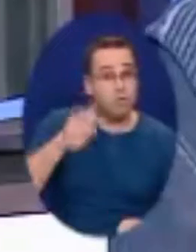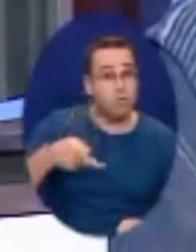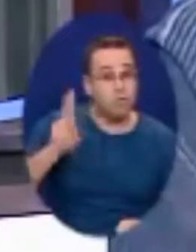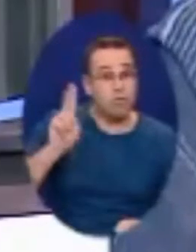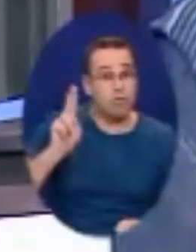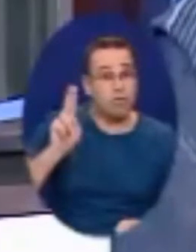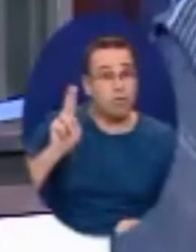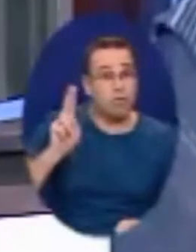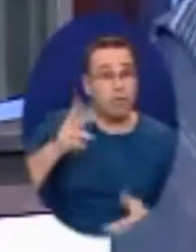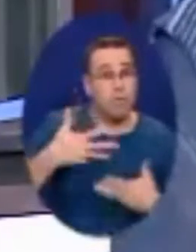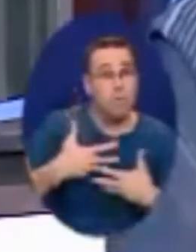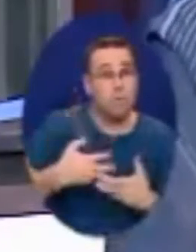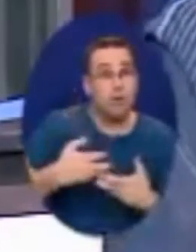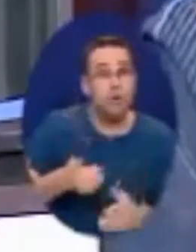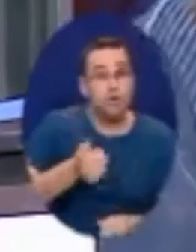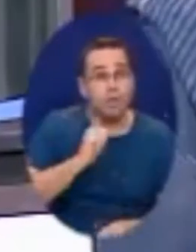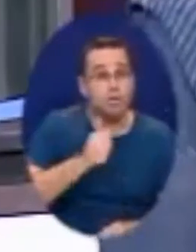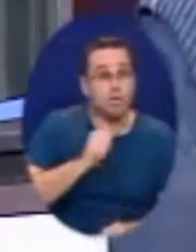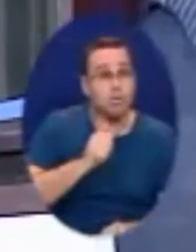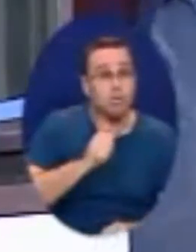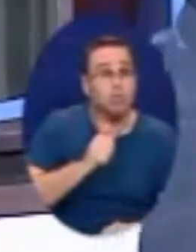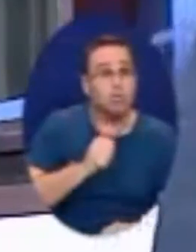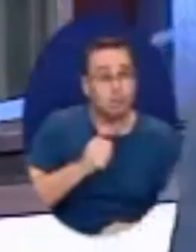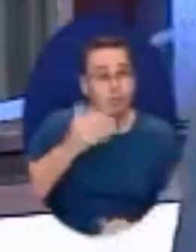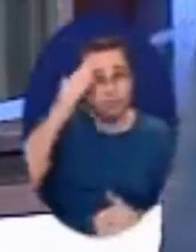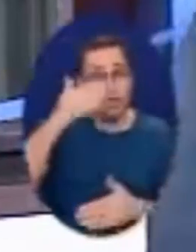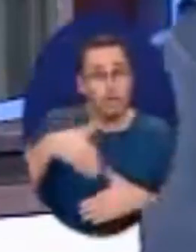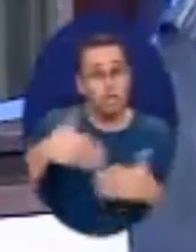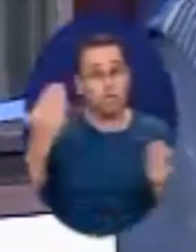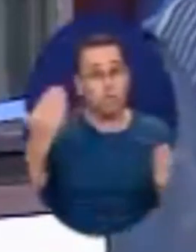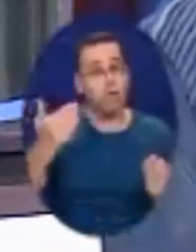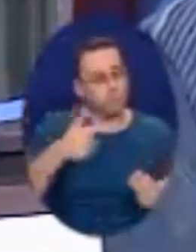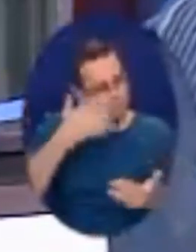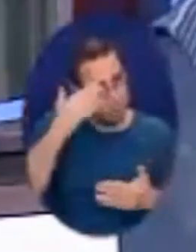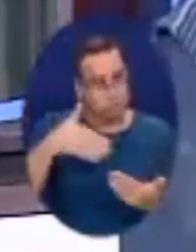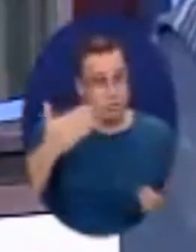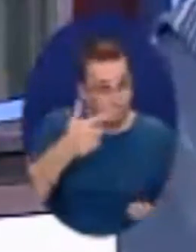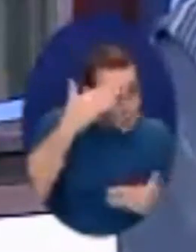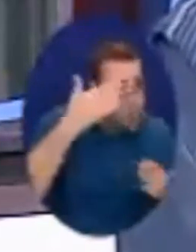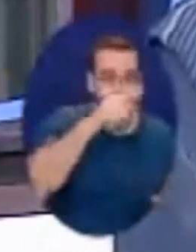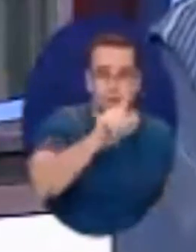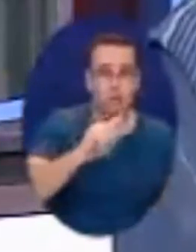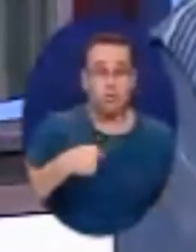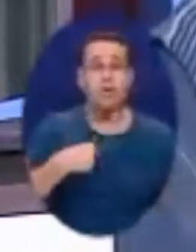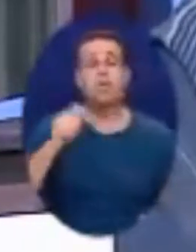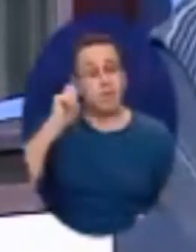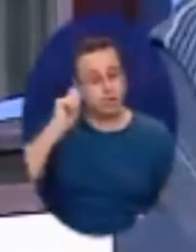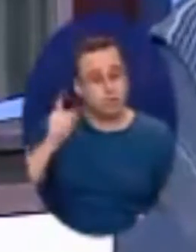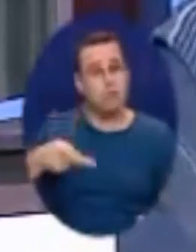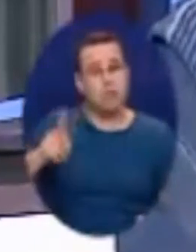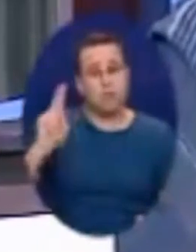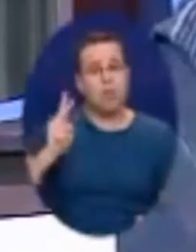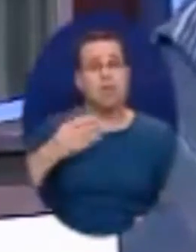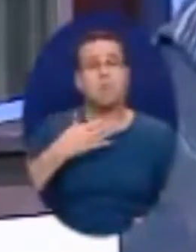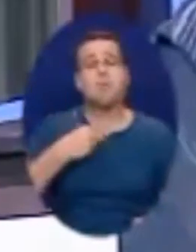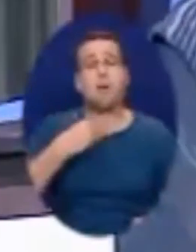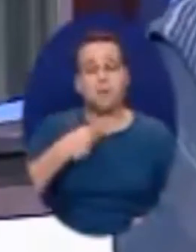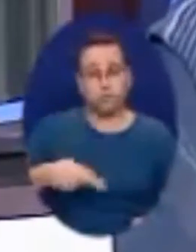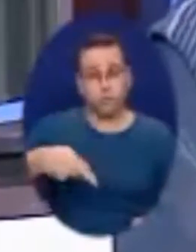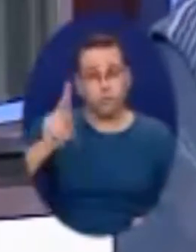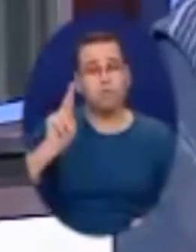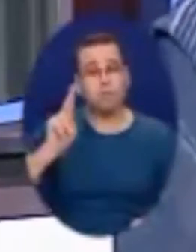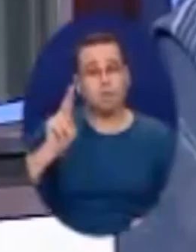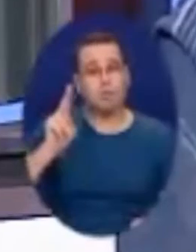ידוע תמיד. נשים ידוע מתמכרות, לך. ידוע לא רק גם לי. האמת שלא רק לי. למה? נשים מתמכרות יותר מהר,